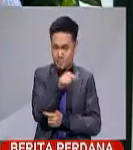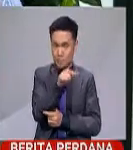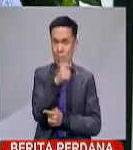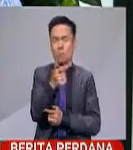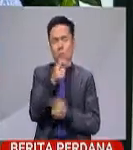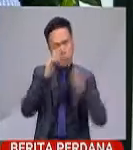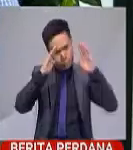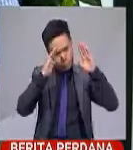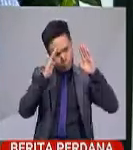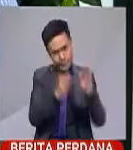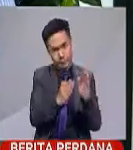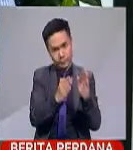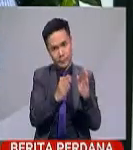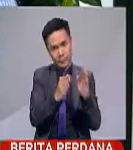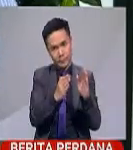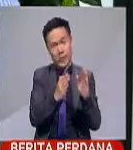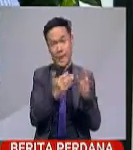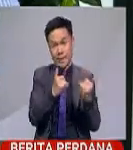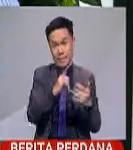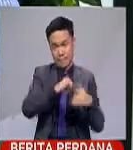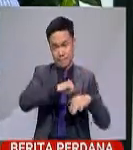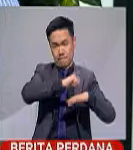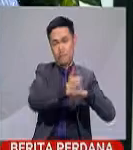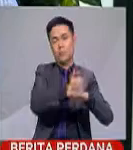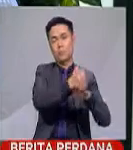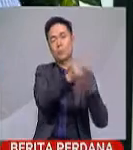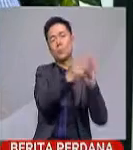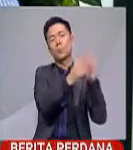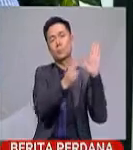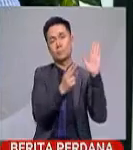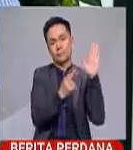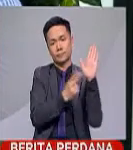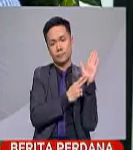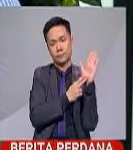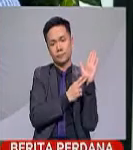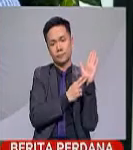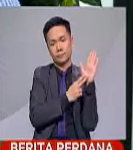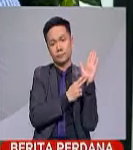konsultasi supaya membentuk satu rang undang-undang yang memang boleh mewujudkan